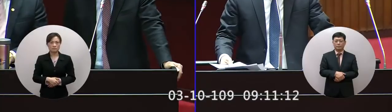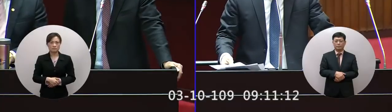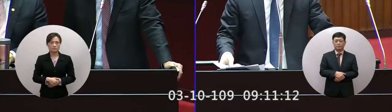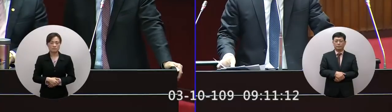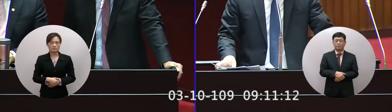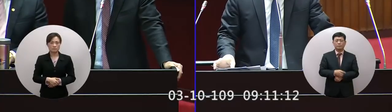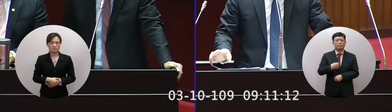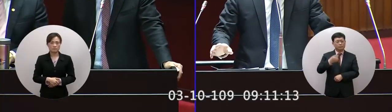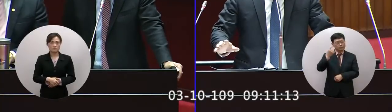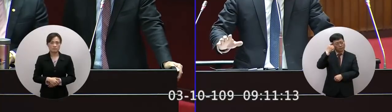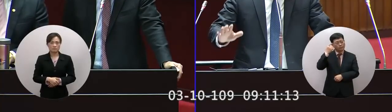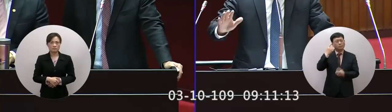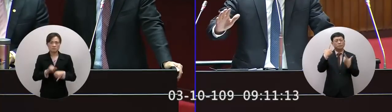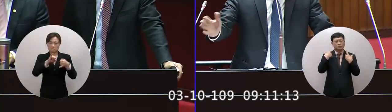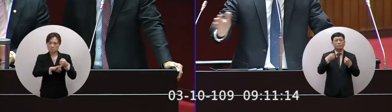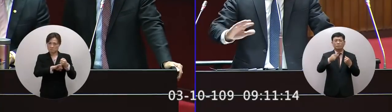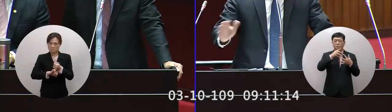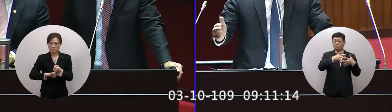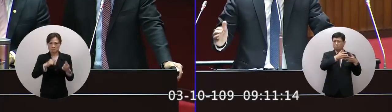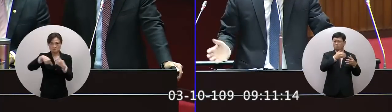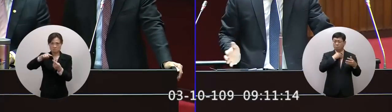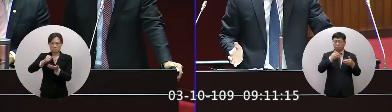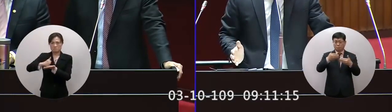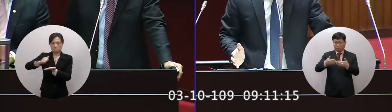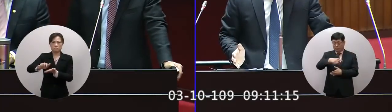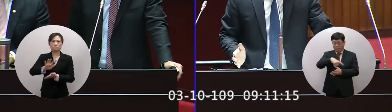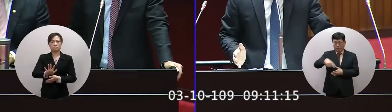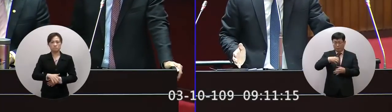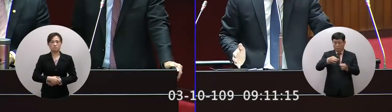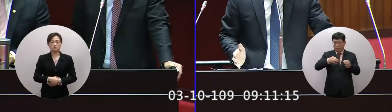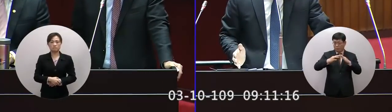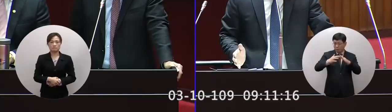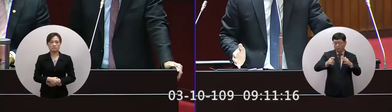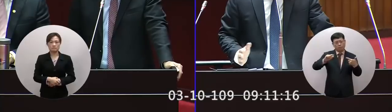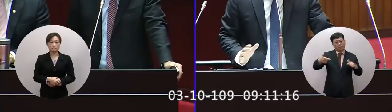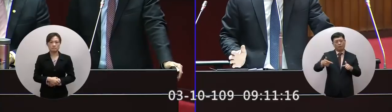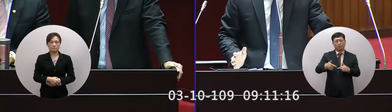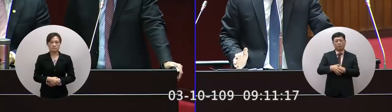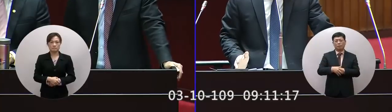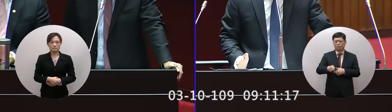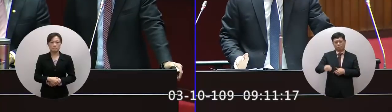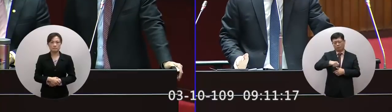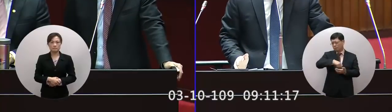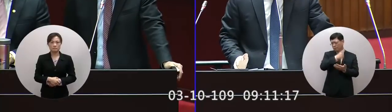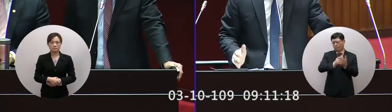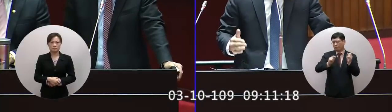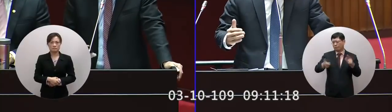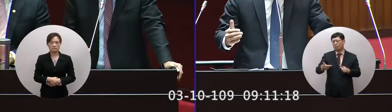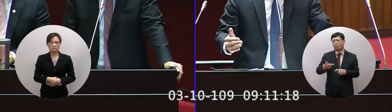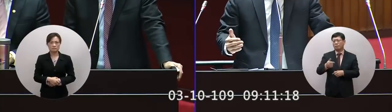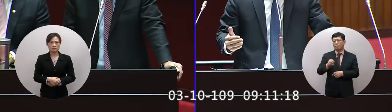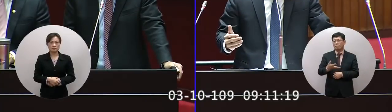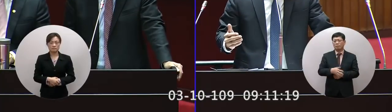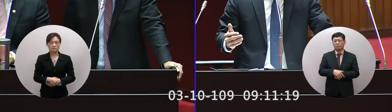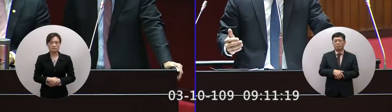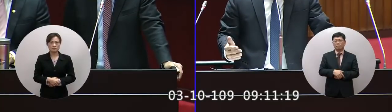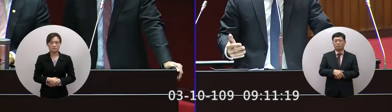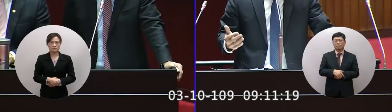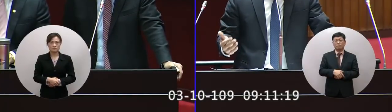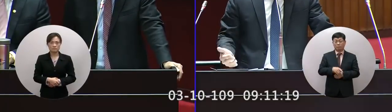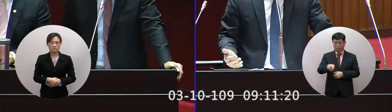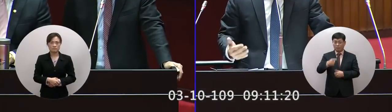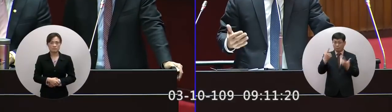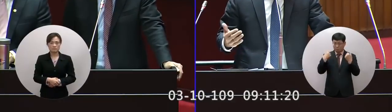单效应。 我想基本上，因为美中贸易战跟这个又不一样，又完全不一样。因为这个 分散布局，